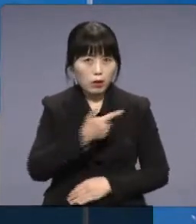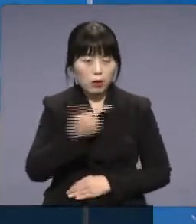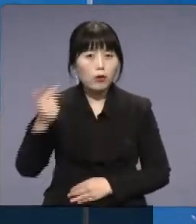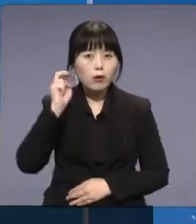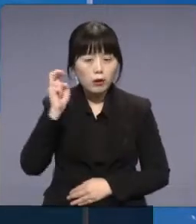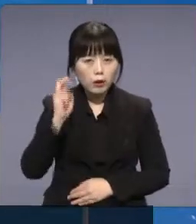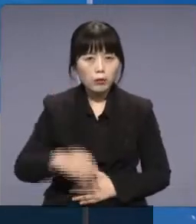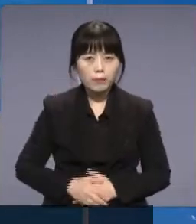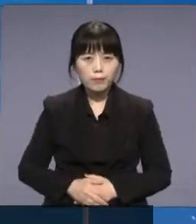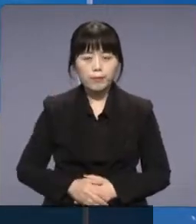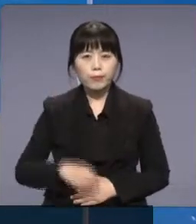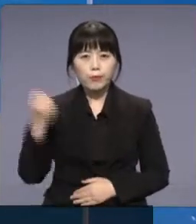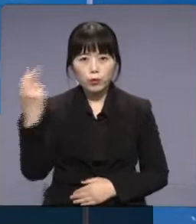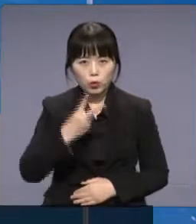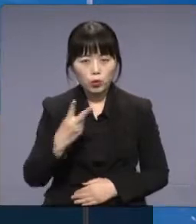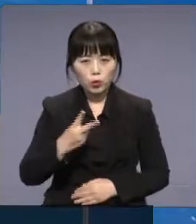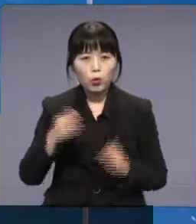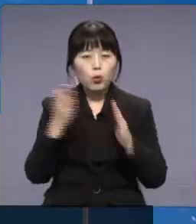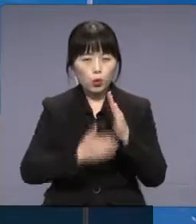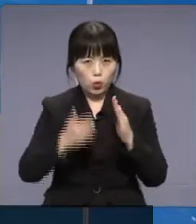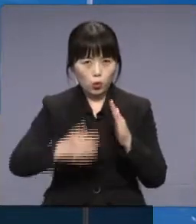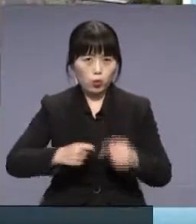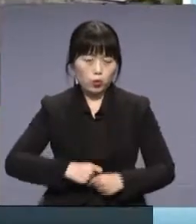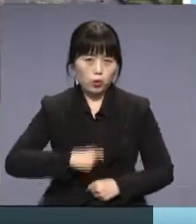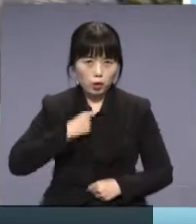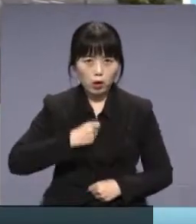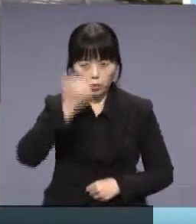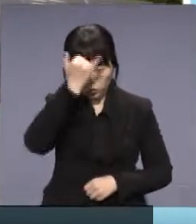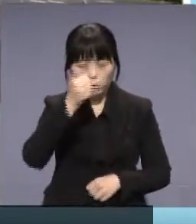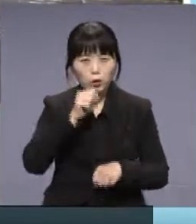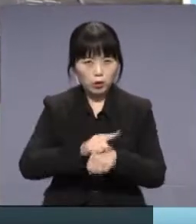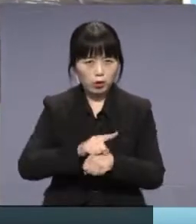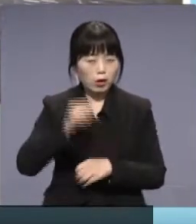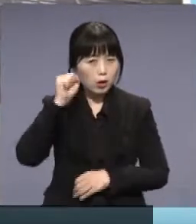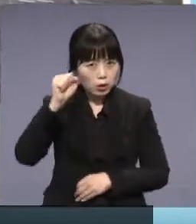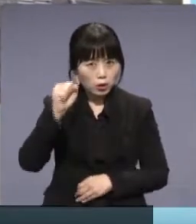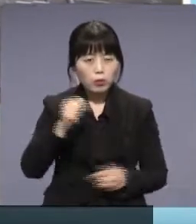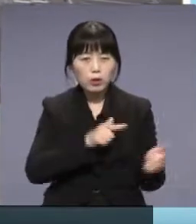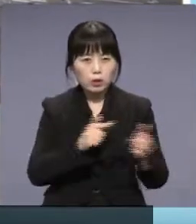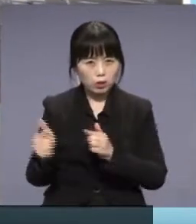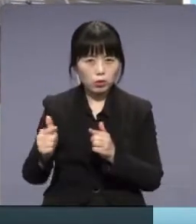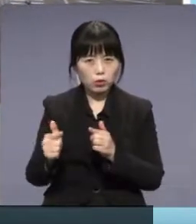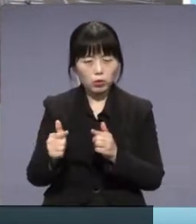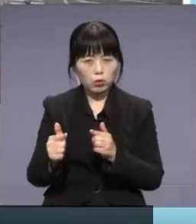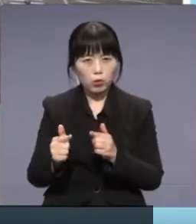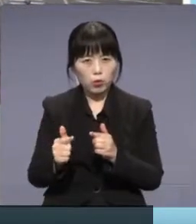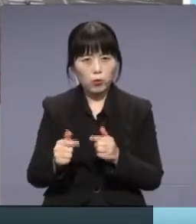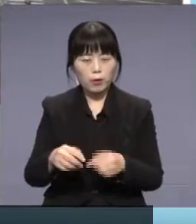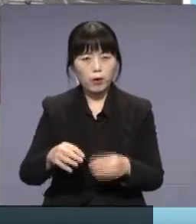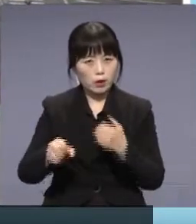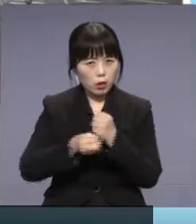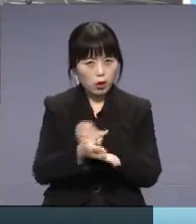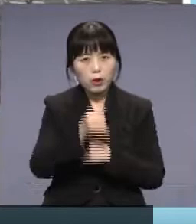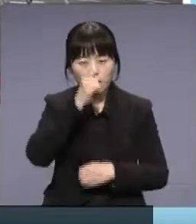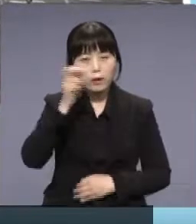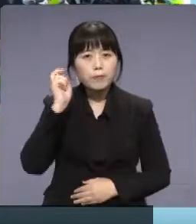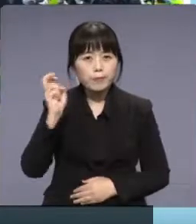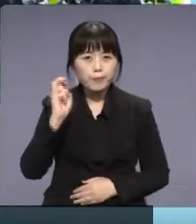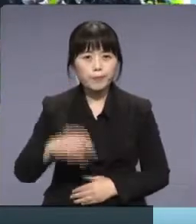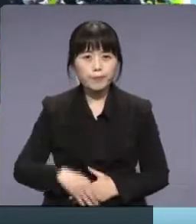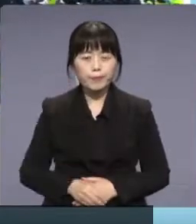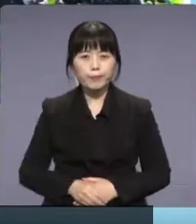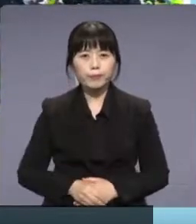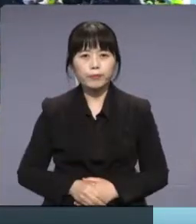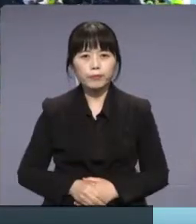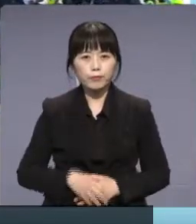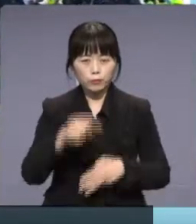그리고 또 이제 무슨 공정이나 또 도덕성 시비 같은 것들이 또 중요하게 영향을 미쳤던 것 같습니다.